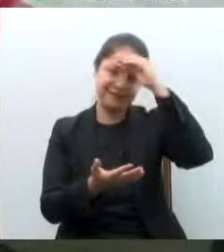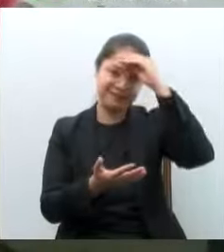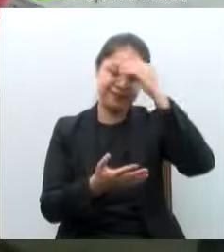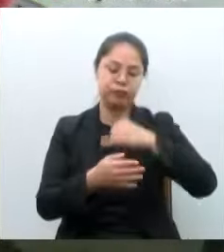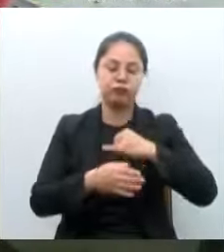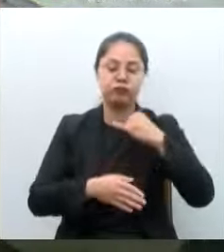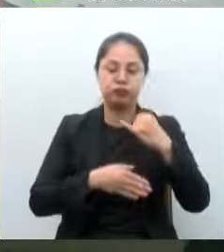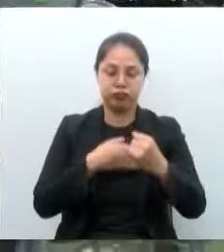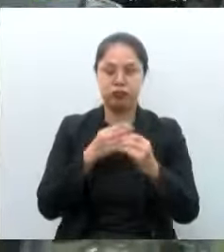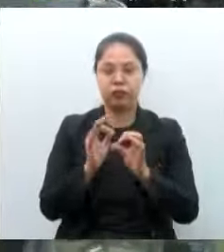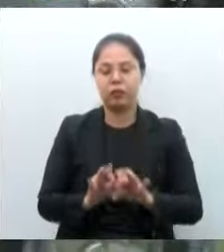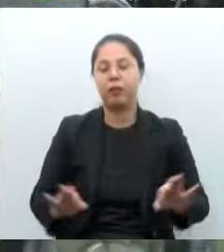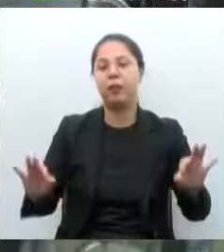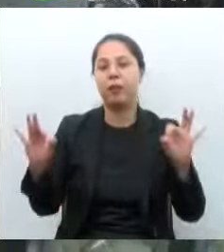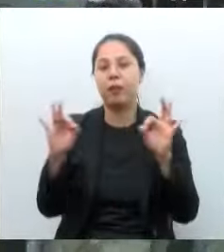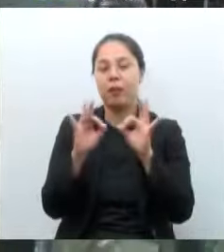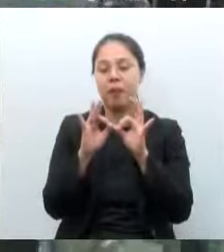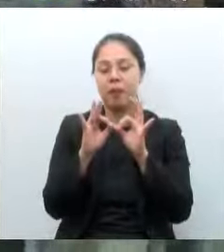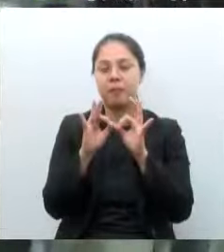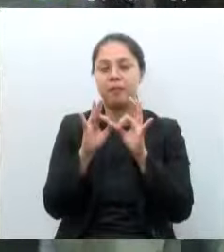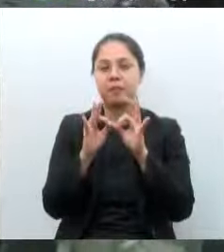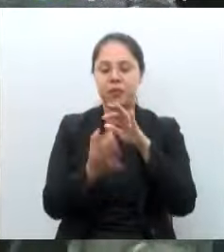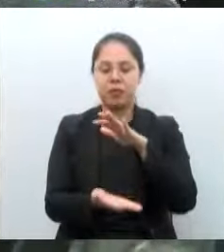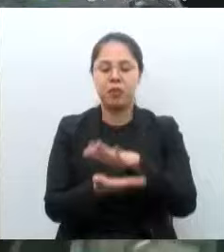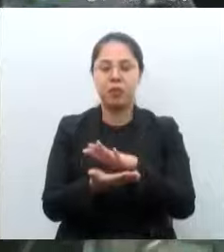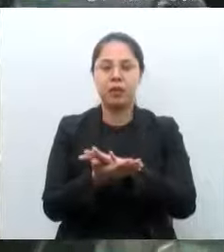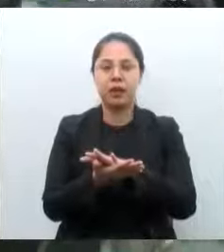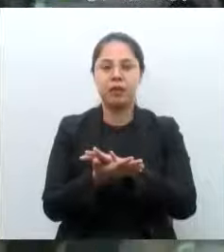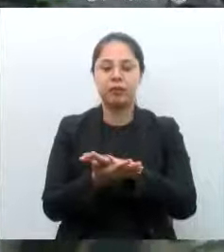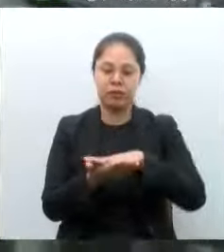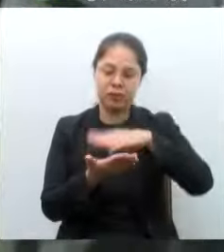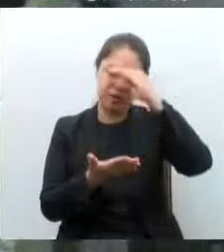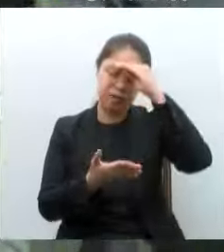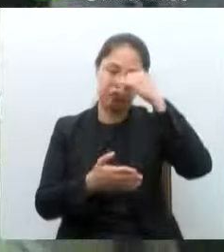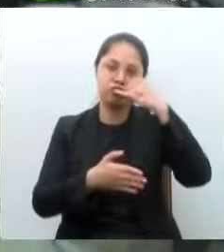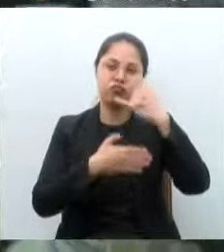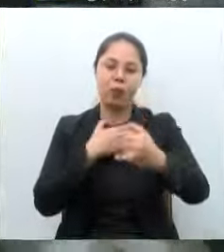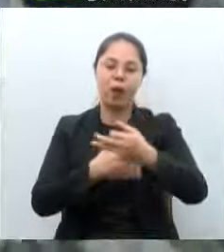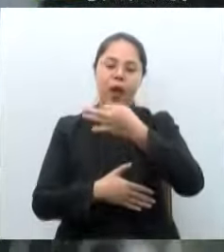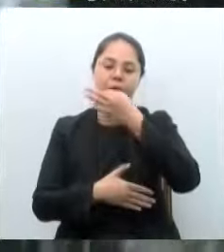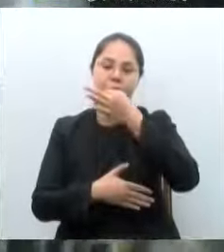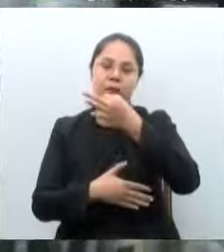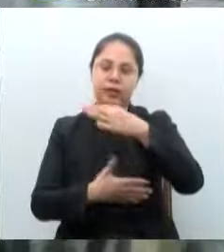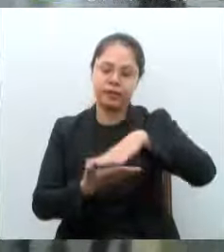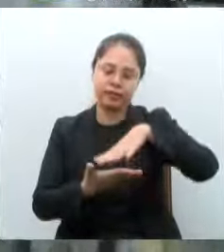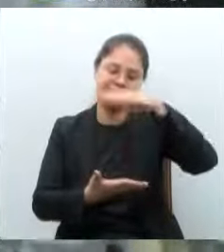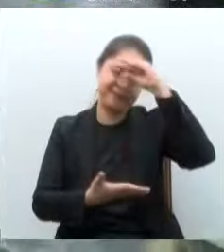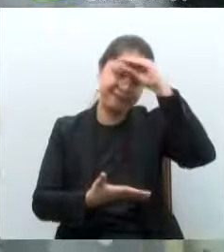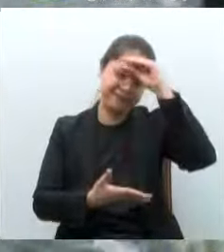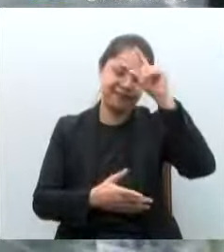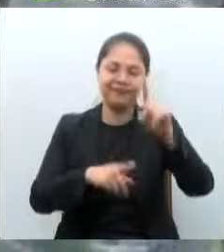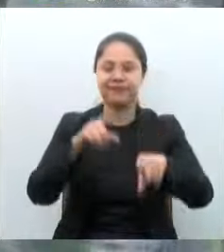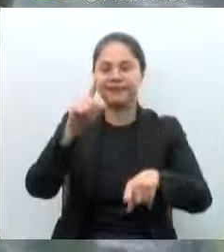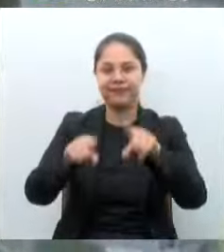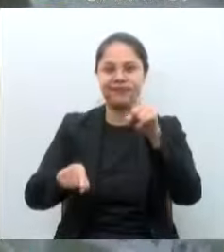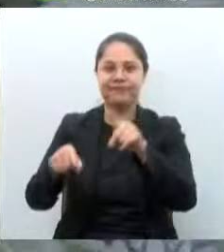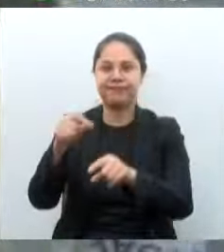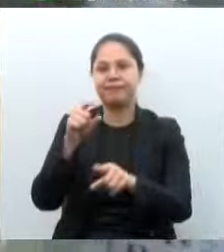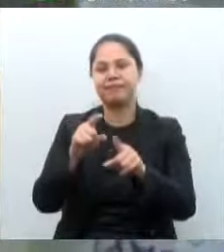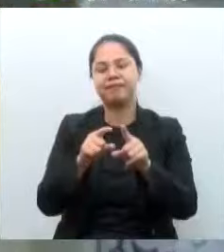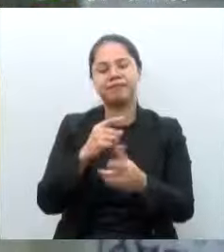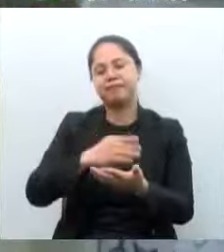ก็จะมีการไปศึกษาต่อในเรื่องของสายอาชีพแล้วก็บางส่วนบางกลุ่มเนี่ยจะไม่ได้เรียน